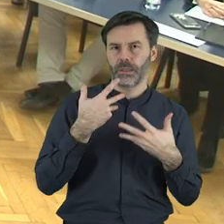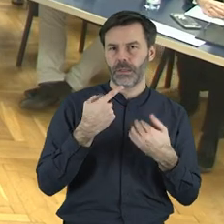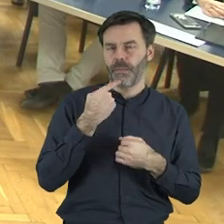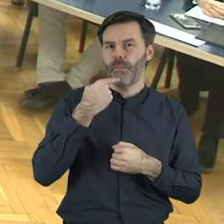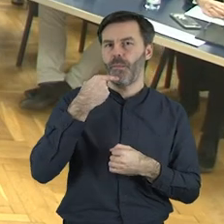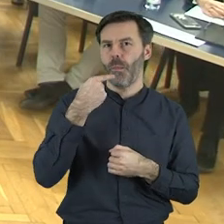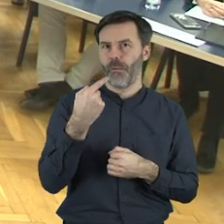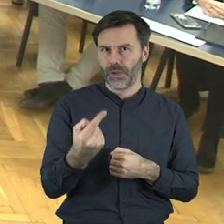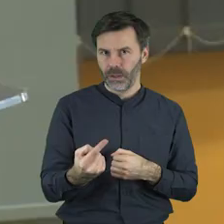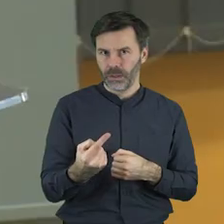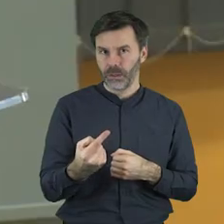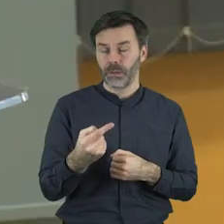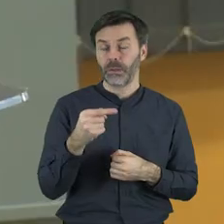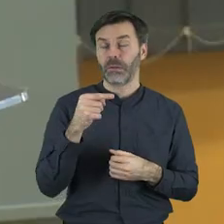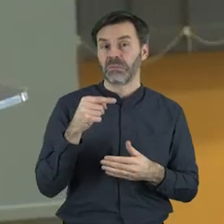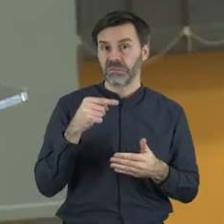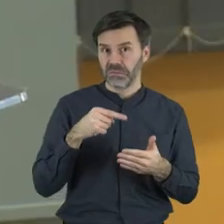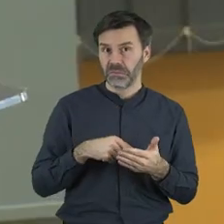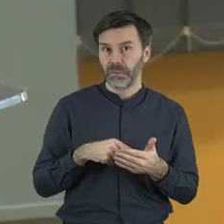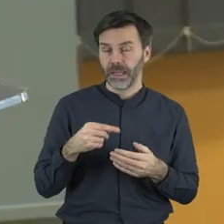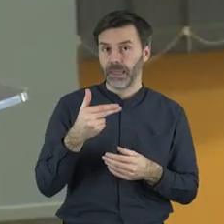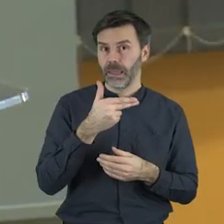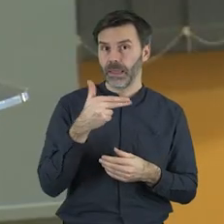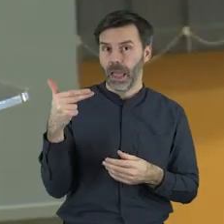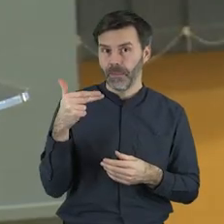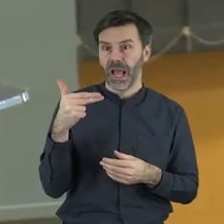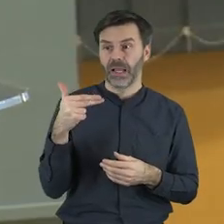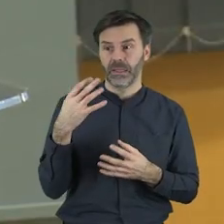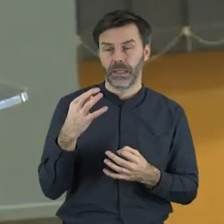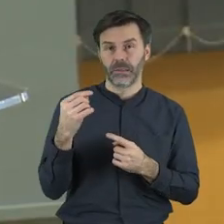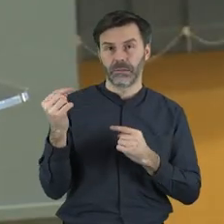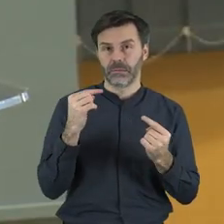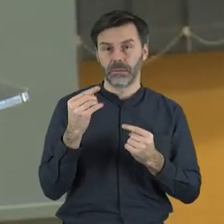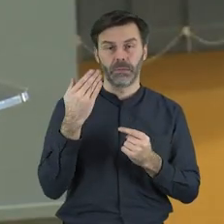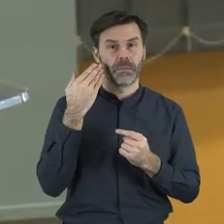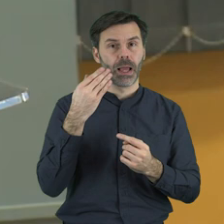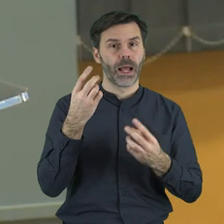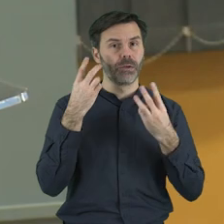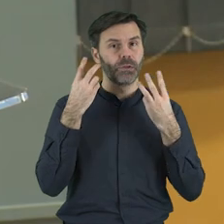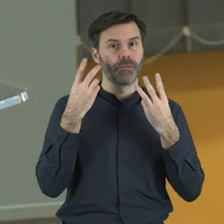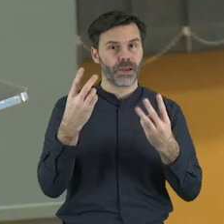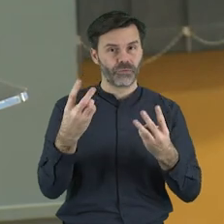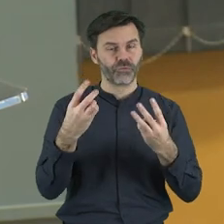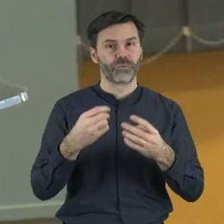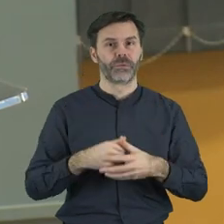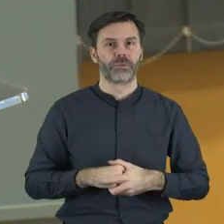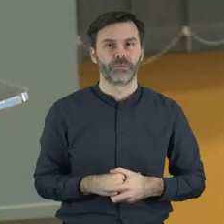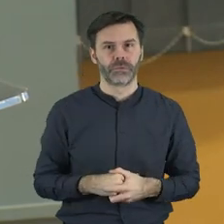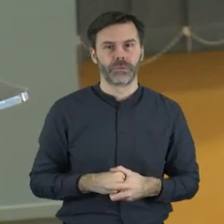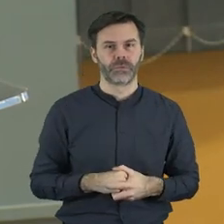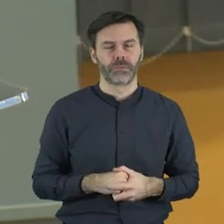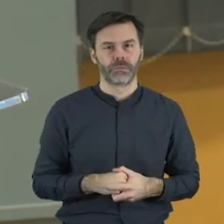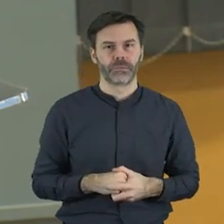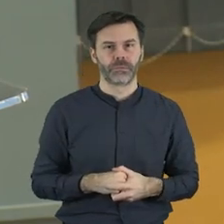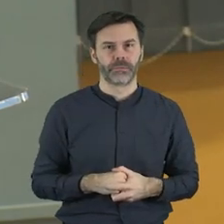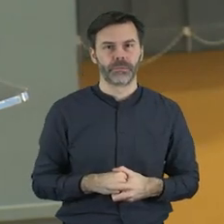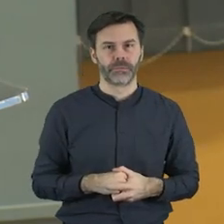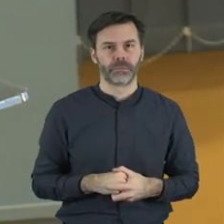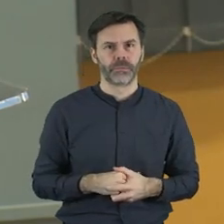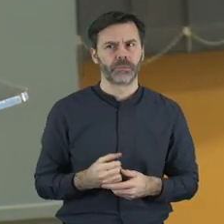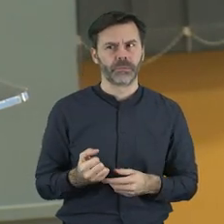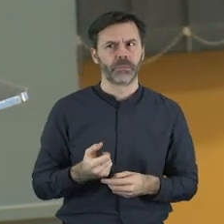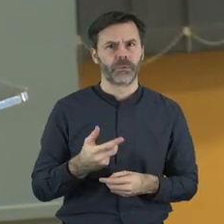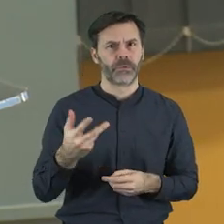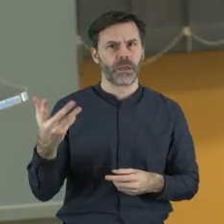którym rozmawiamy. Docierają do nas stanowiska i interwencje od samorządów